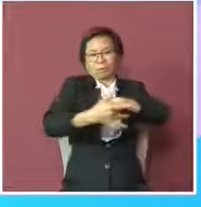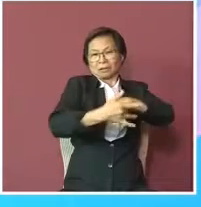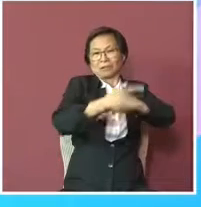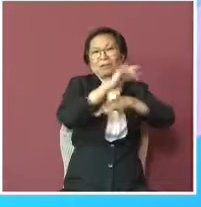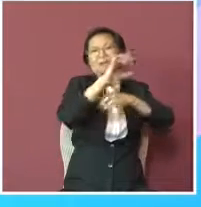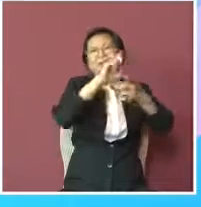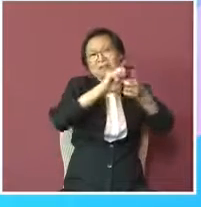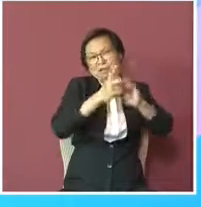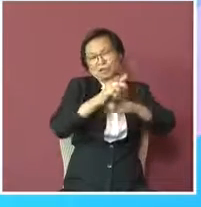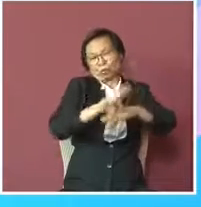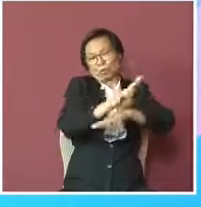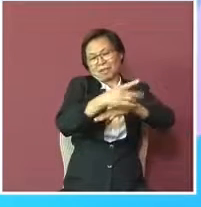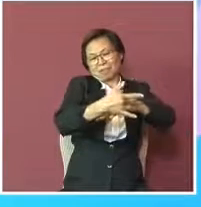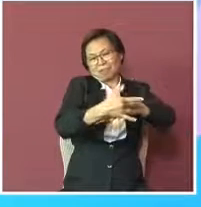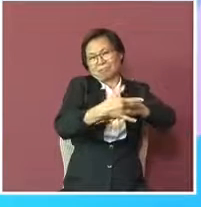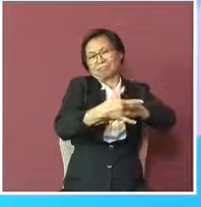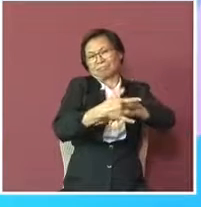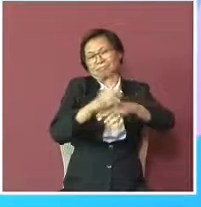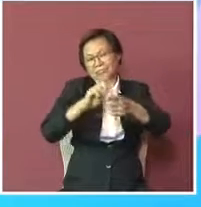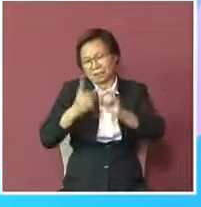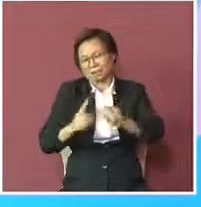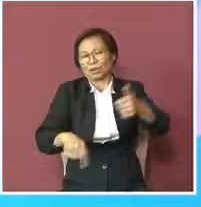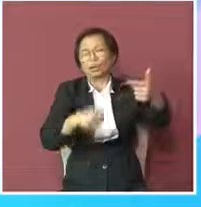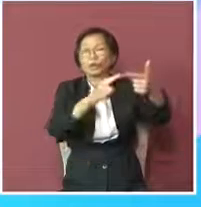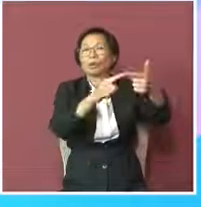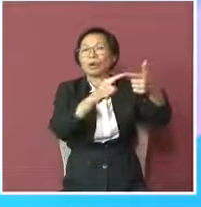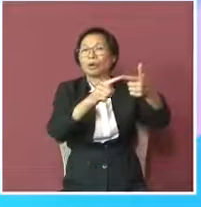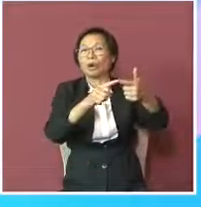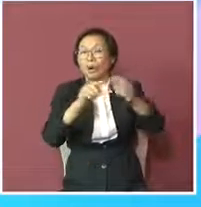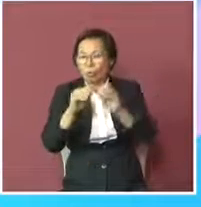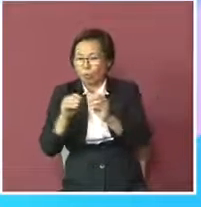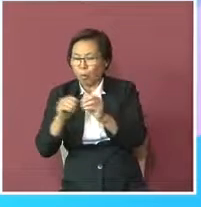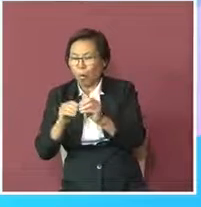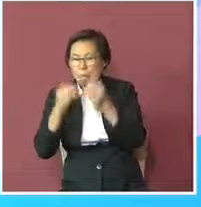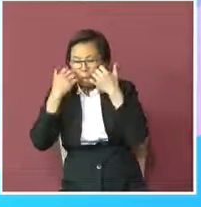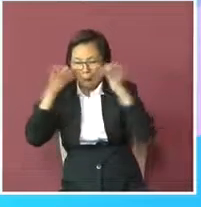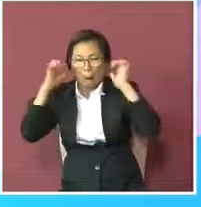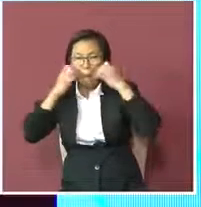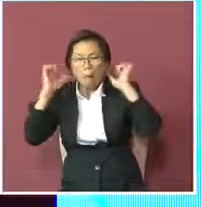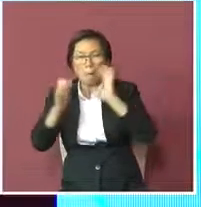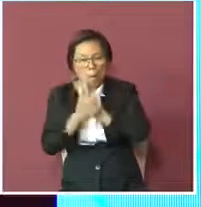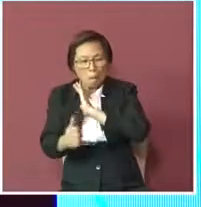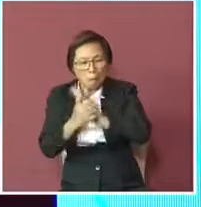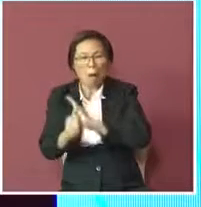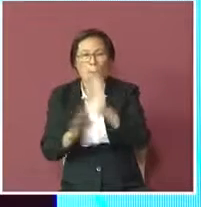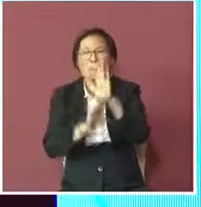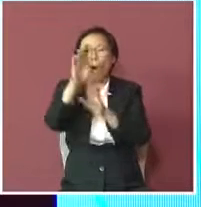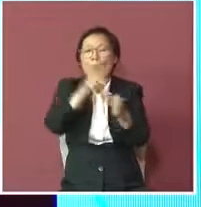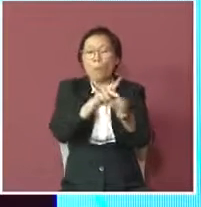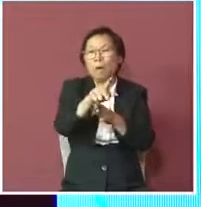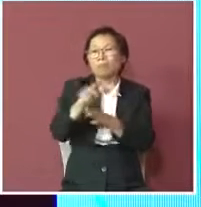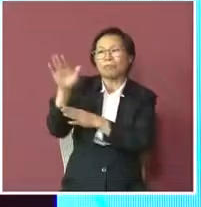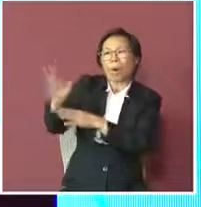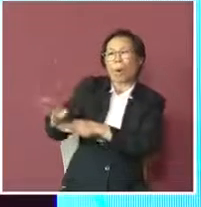digital Hai kedua ilah meningkatkan kompetensi dan pembangunan profesional PH